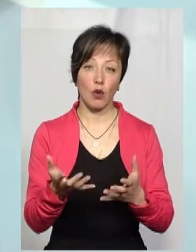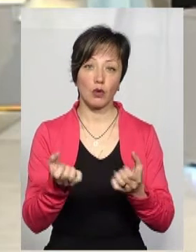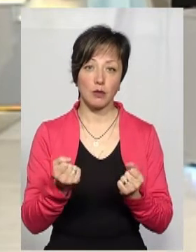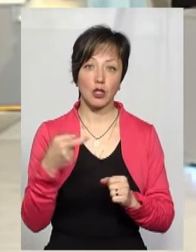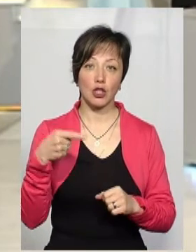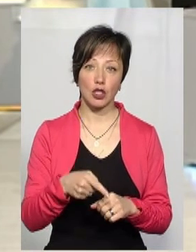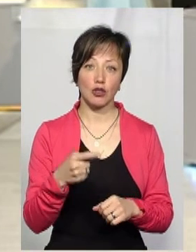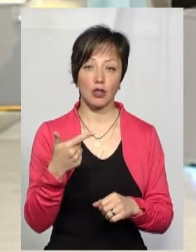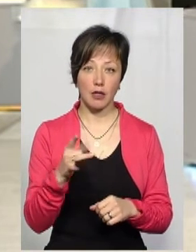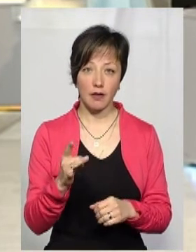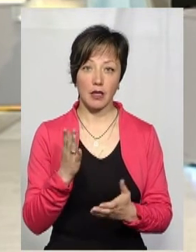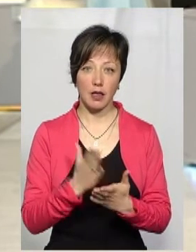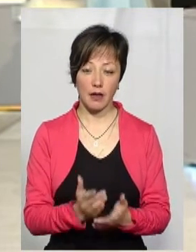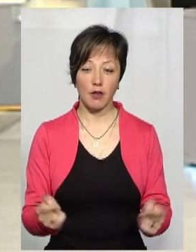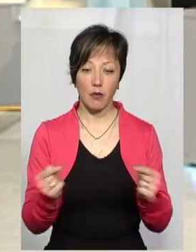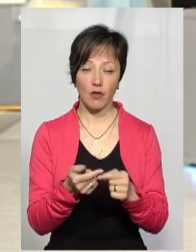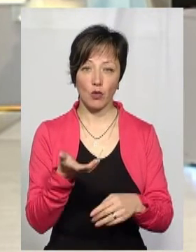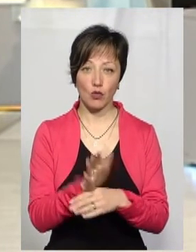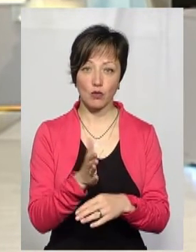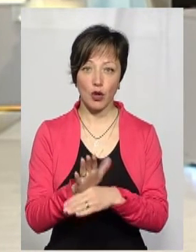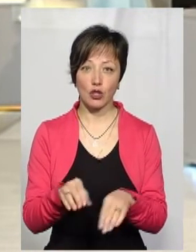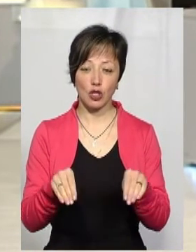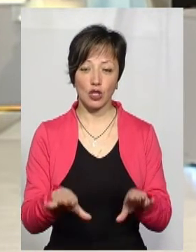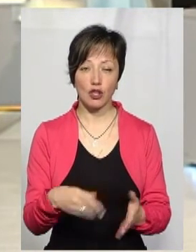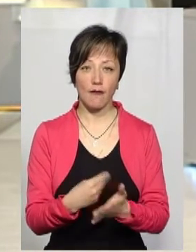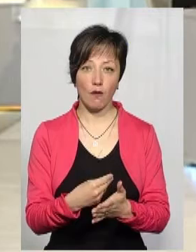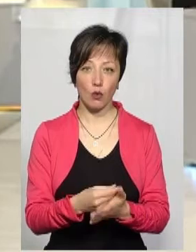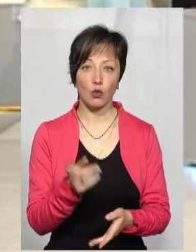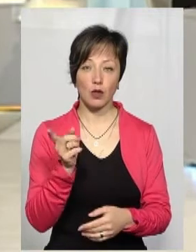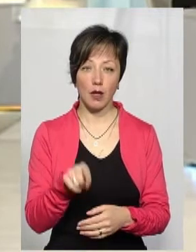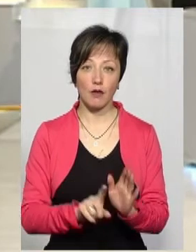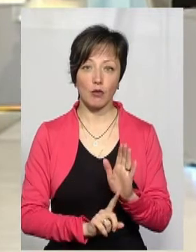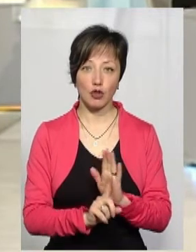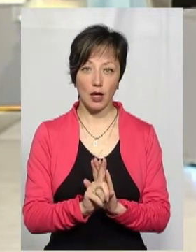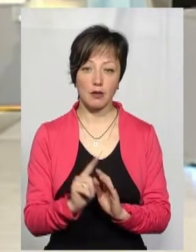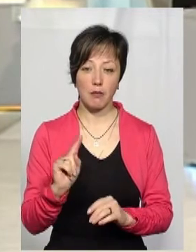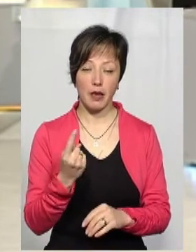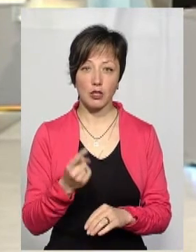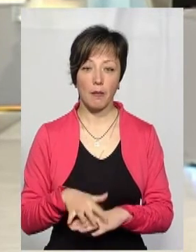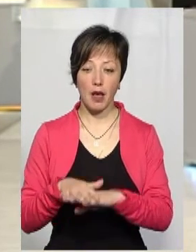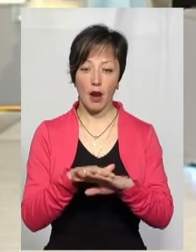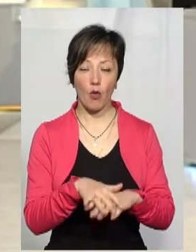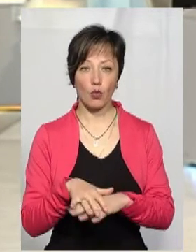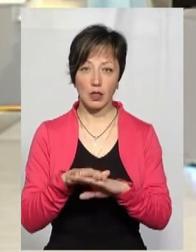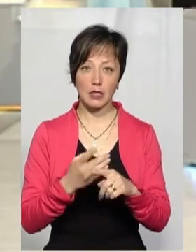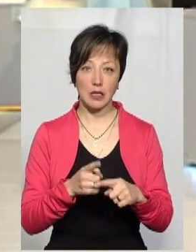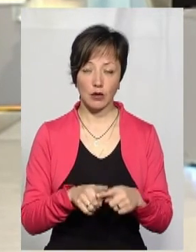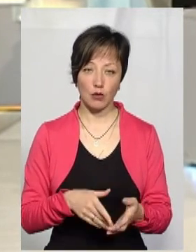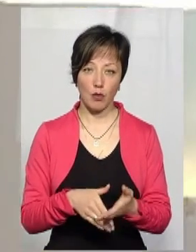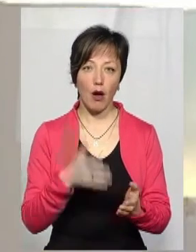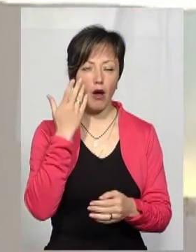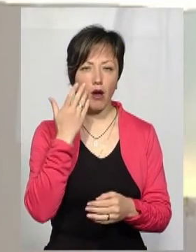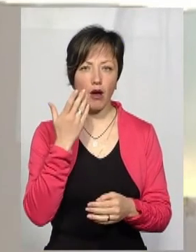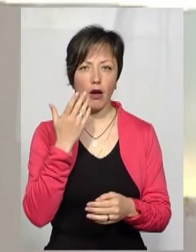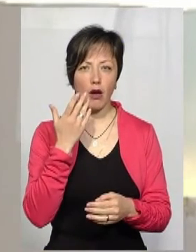будуть отримувати 1000 гривень, вже є відповідні розпорядження, рішення фонду, і вже навіть почалися перші перерахунки цієї допомоги. А